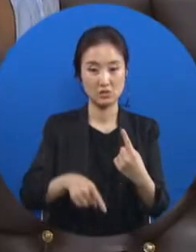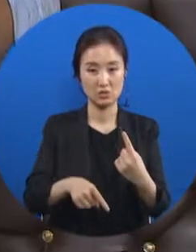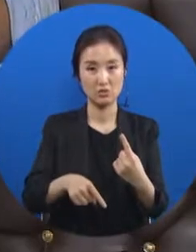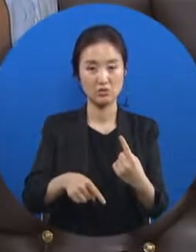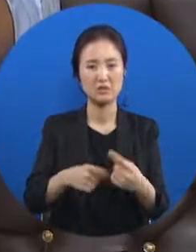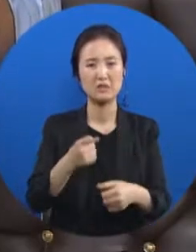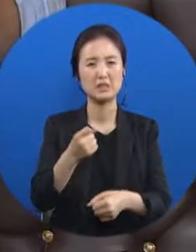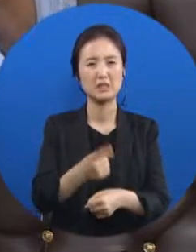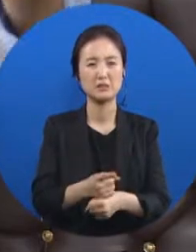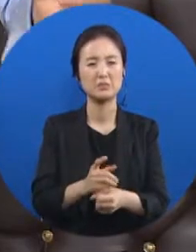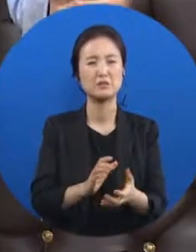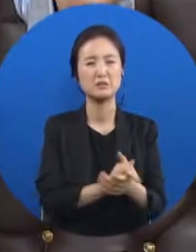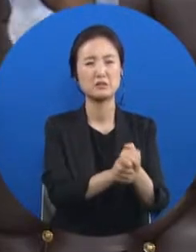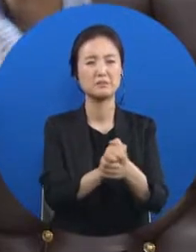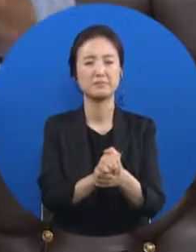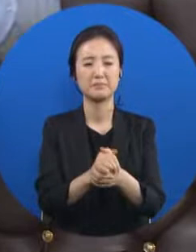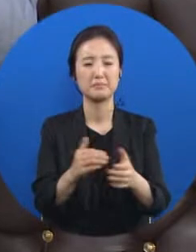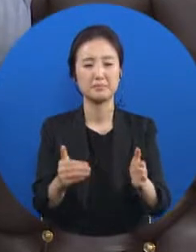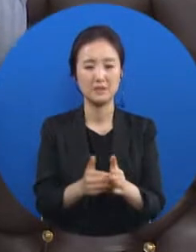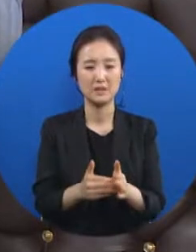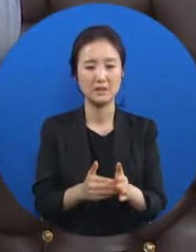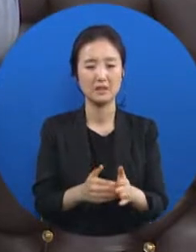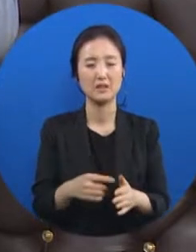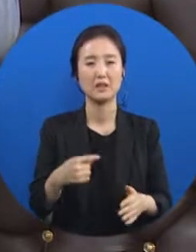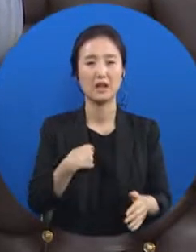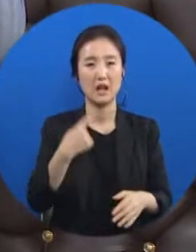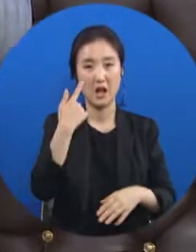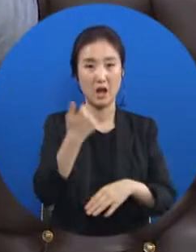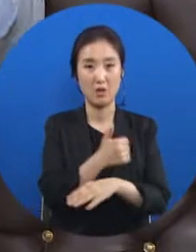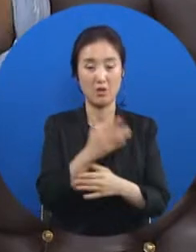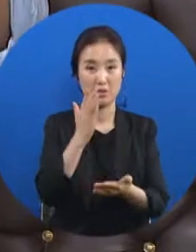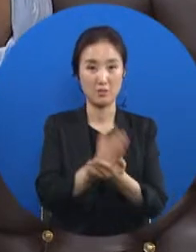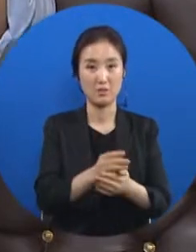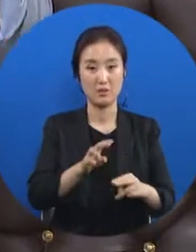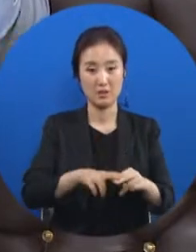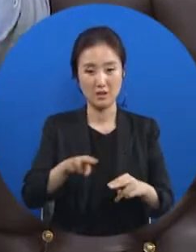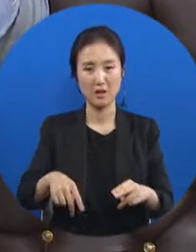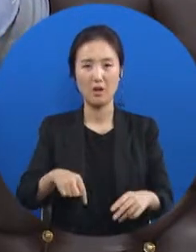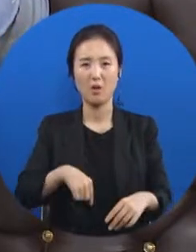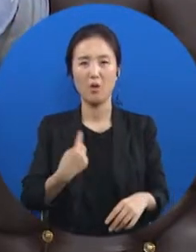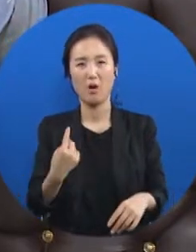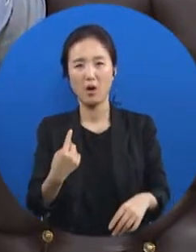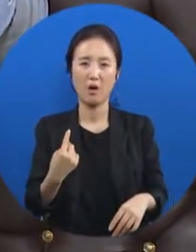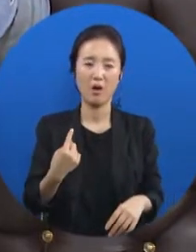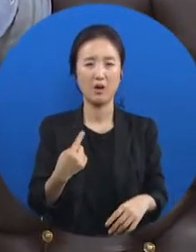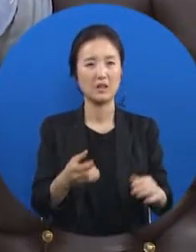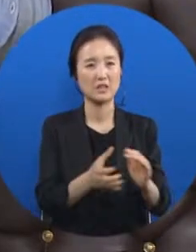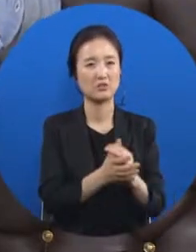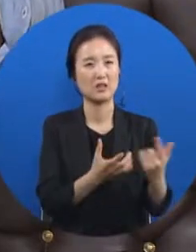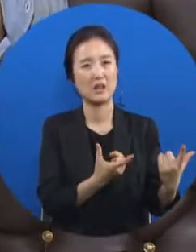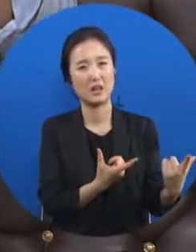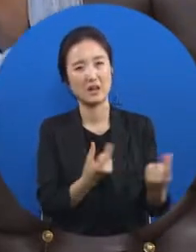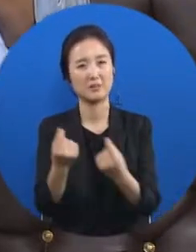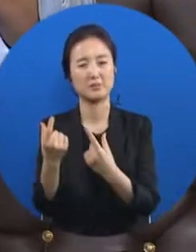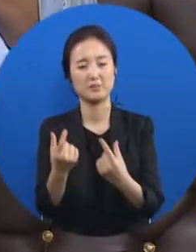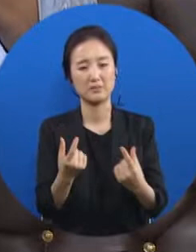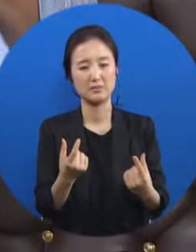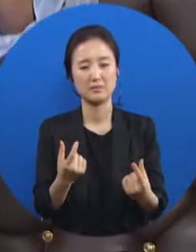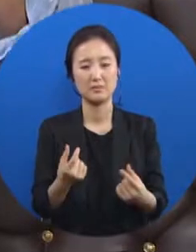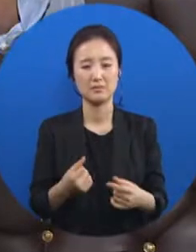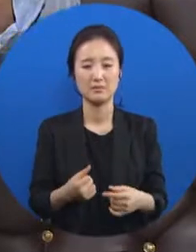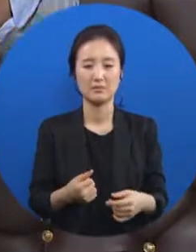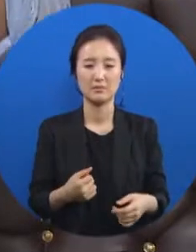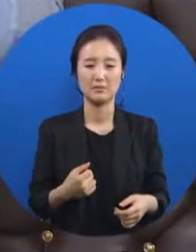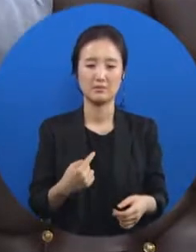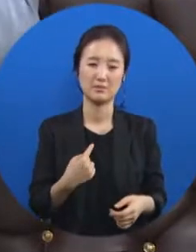사귀어서 나올 때 양손에 한 명씩 데리고 나왔어. 왜? 혼자 딴 학원 가기는 애매하니까. 예. 그러니까 뭐